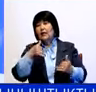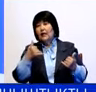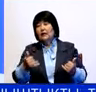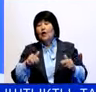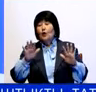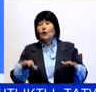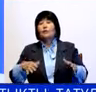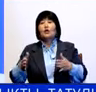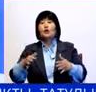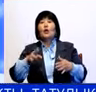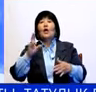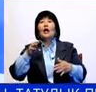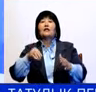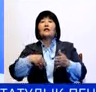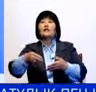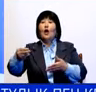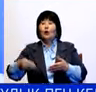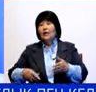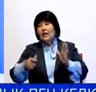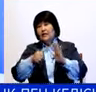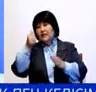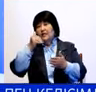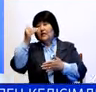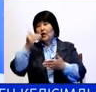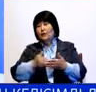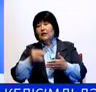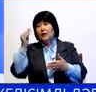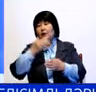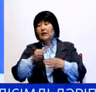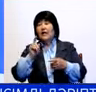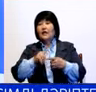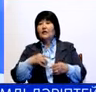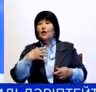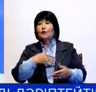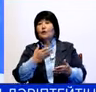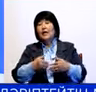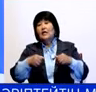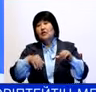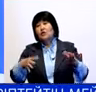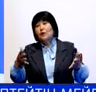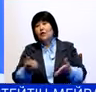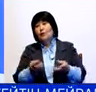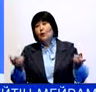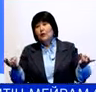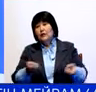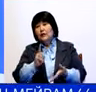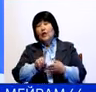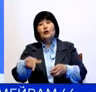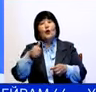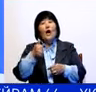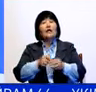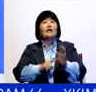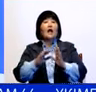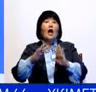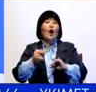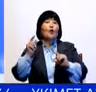өңірлік жол картасына қол қойылды. 7 жылдық бағдарлама аясында білім саласына қатысты өзекті мәселелер шешімін табуы тиіс. Соның алғашқы қадамы